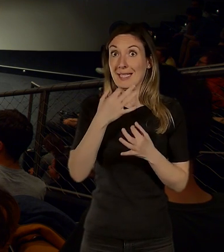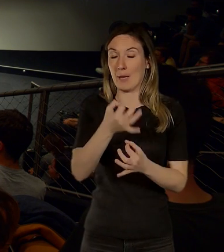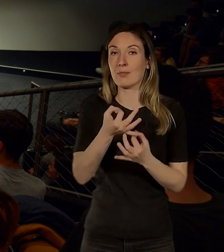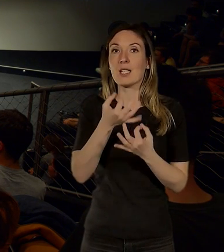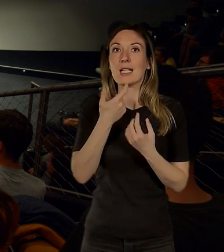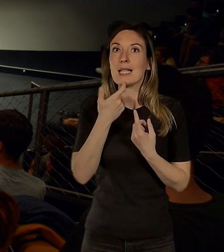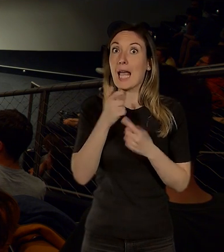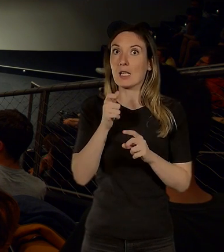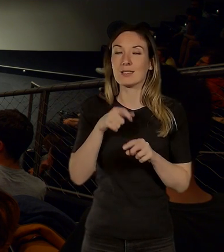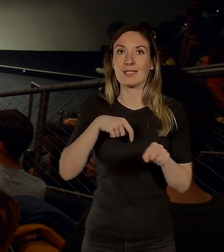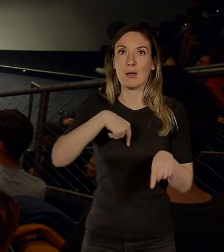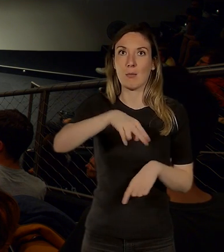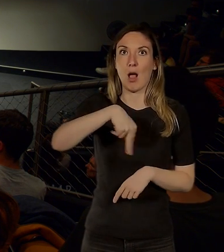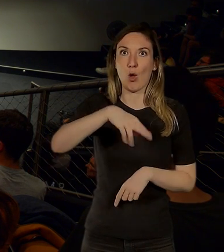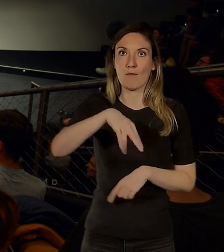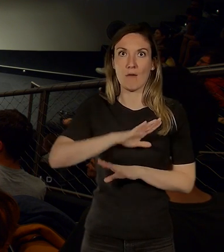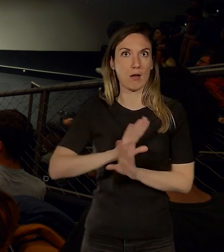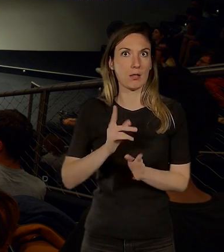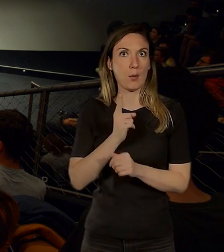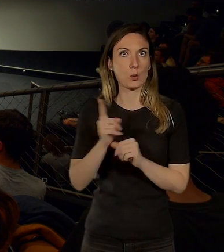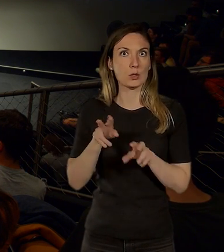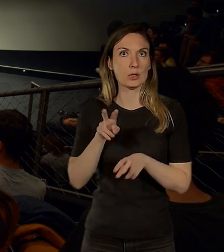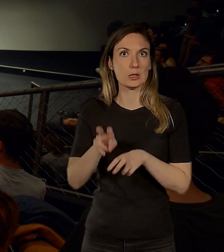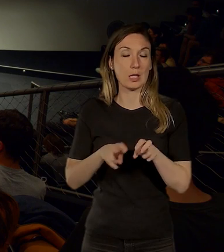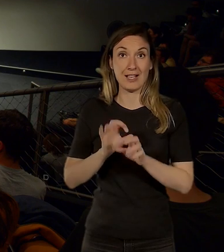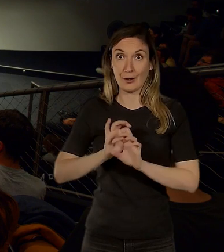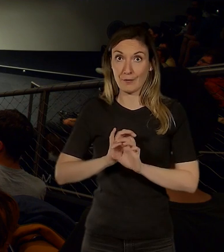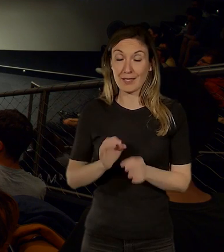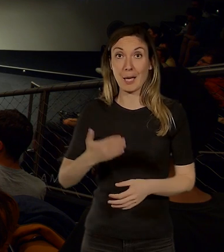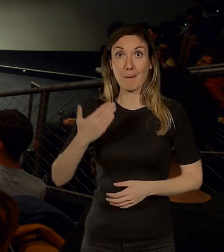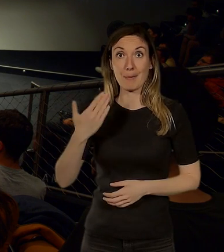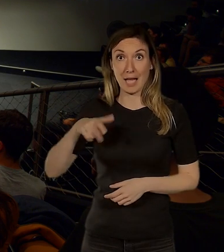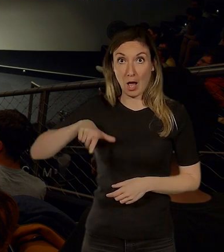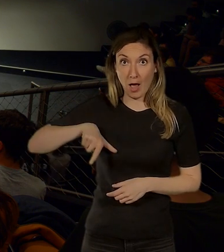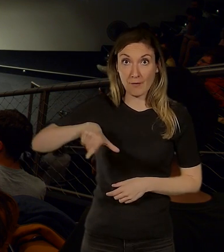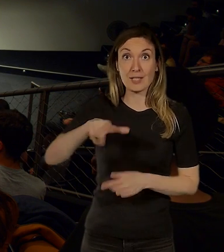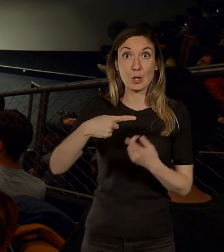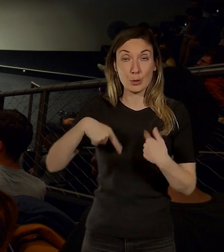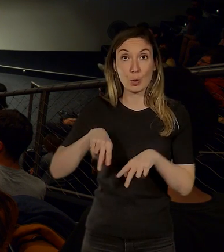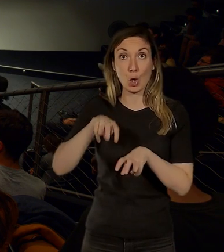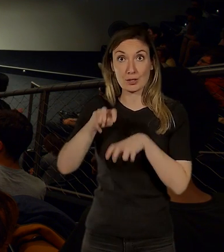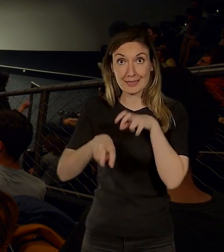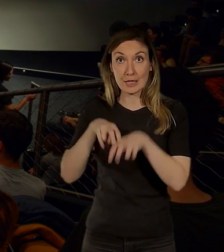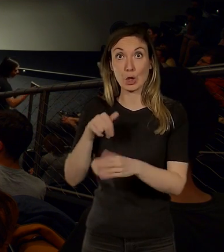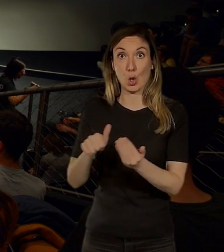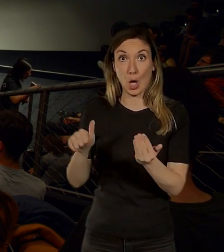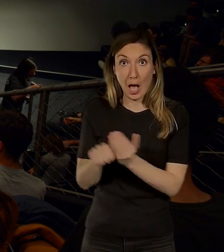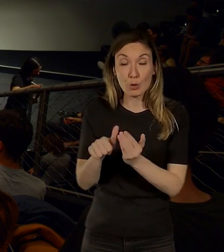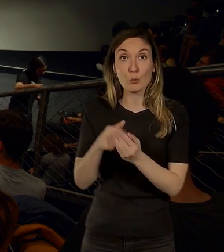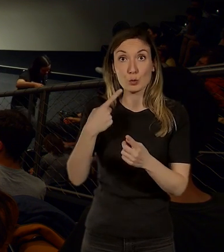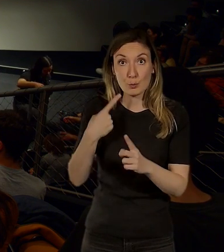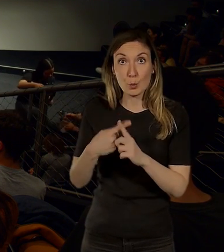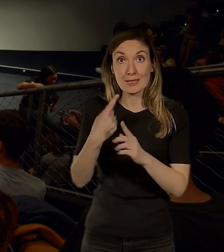kreslit cyklopruhy, což chápu, nemůžeme teda ten pravý pruh vyhradit pro IZS autobusy a cyklo už dneska, protože